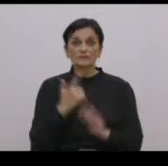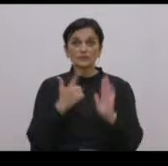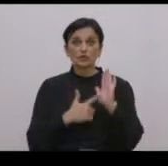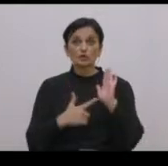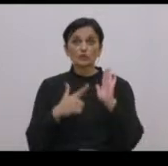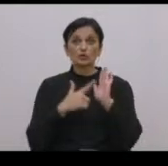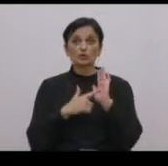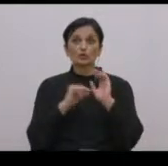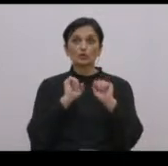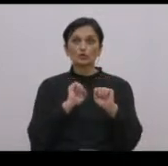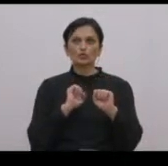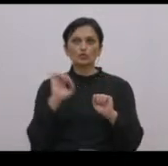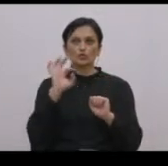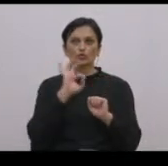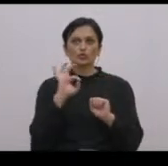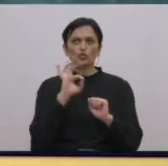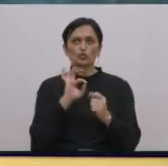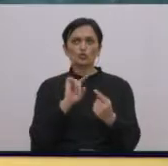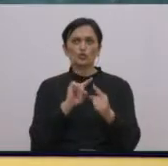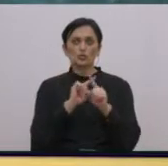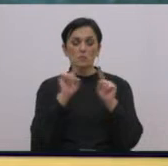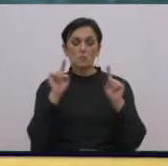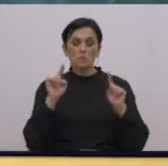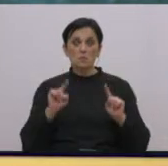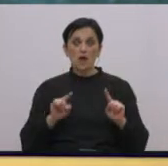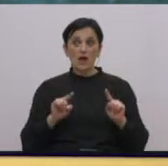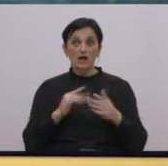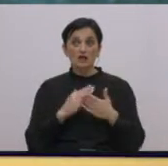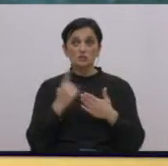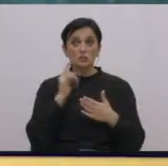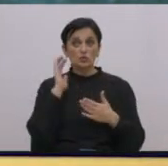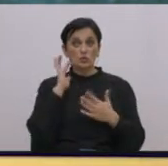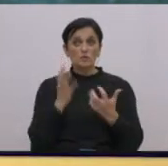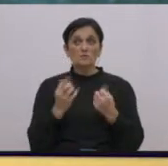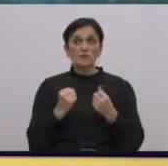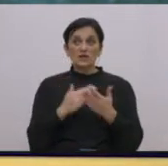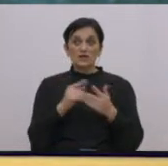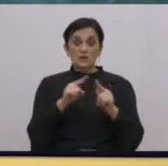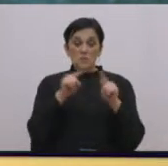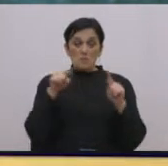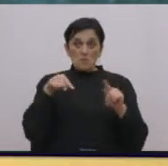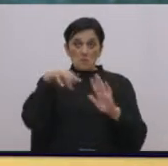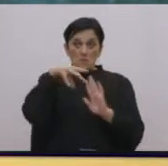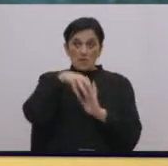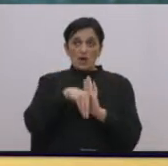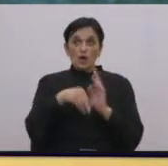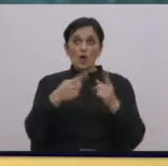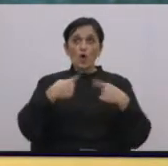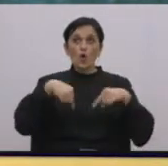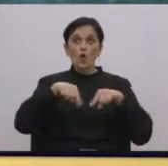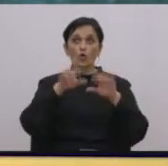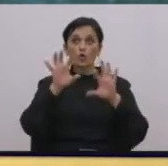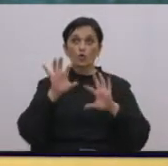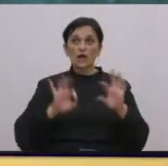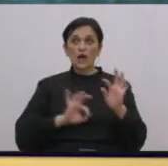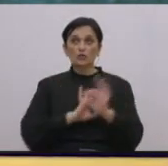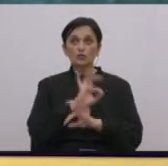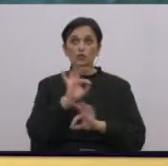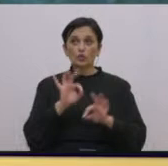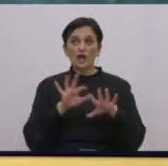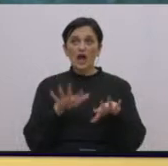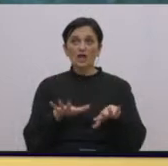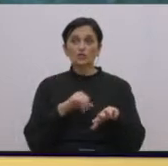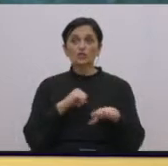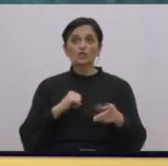Samozda, șvidmeti mohre, nuli, წინააღმდეგი paketi, șesnațile, pirueli mosmenit, mirebulia, am paketi, șemovali, organul, canonis, proiecti,